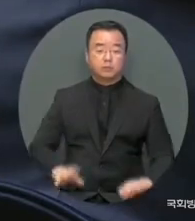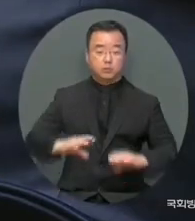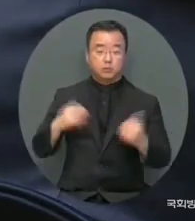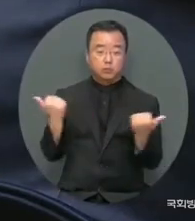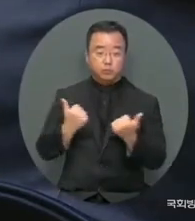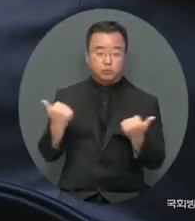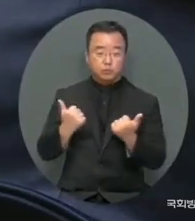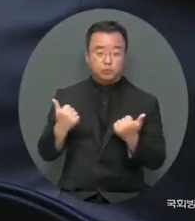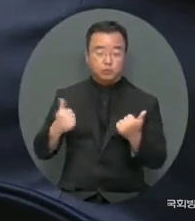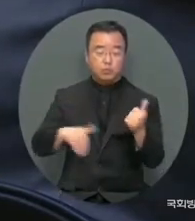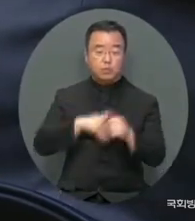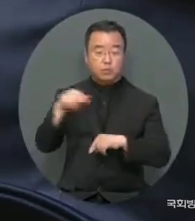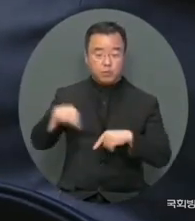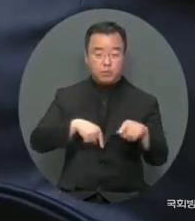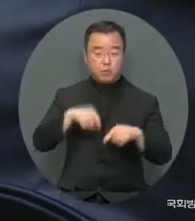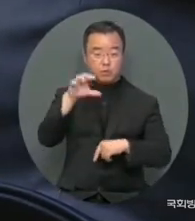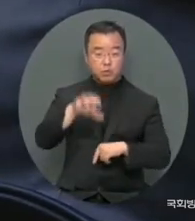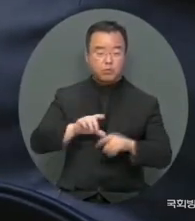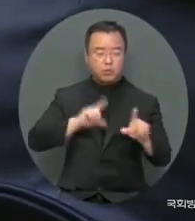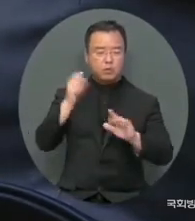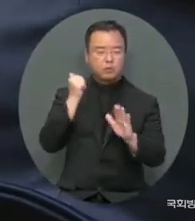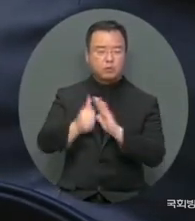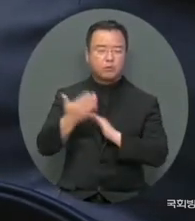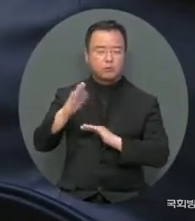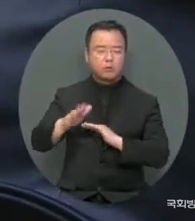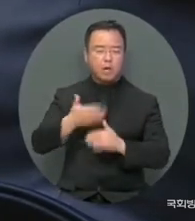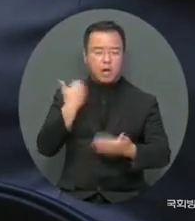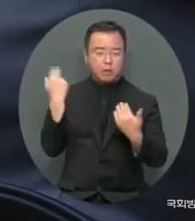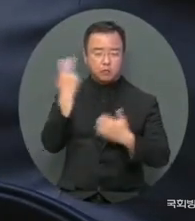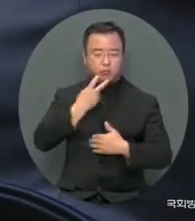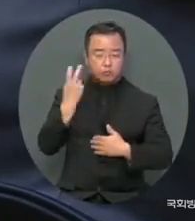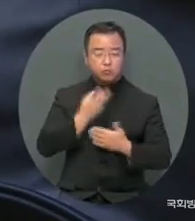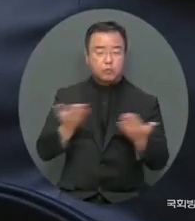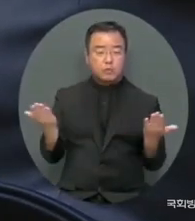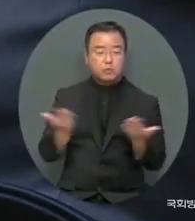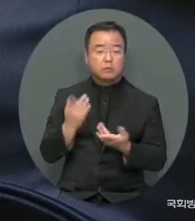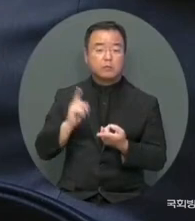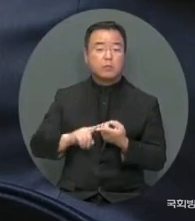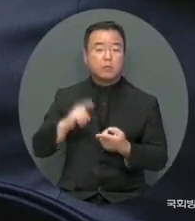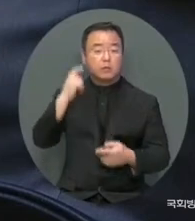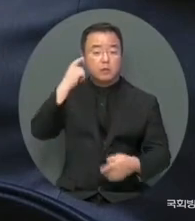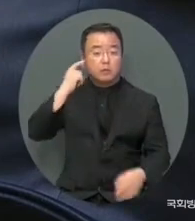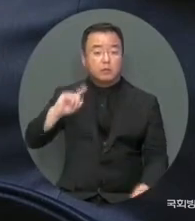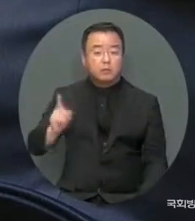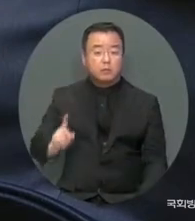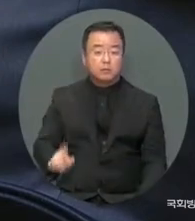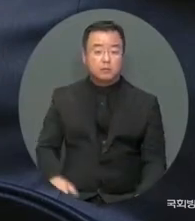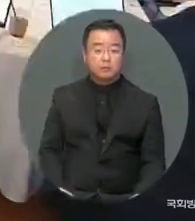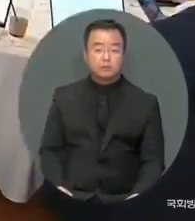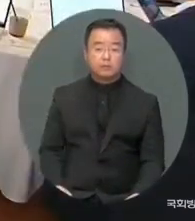정치 공간의 상징성이 있는데 계속되는 압수수색을 의장님 어떻게 보시는지 궁금합니다.